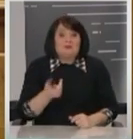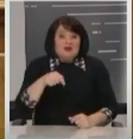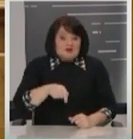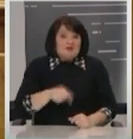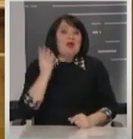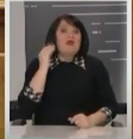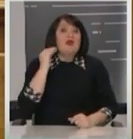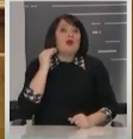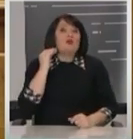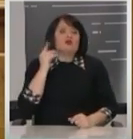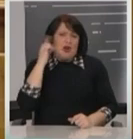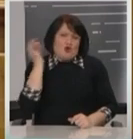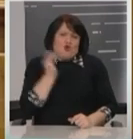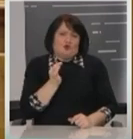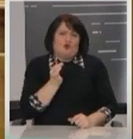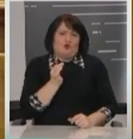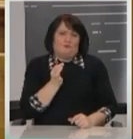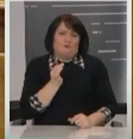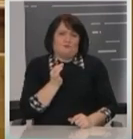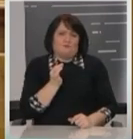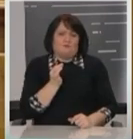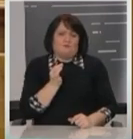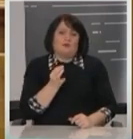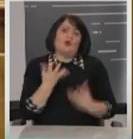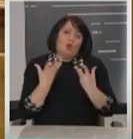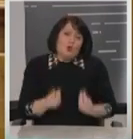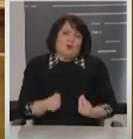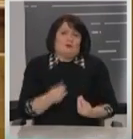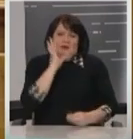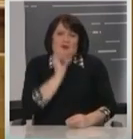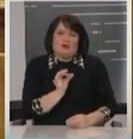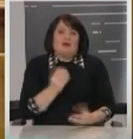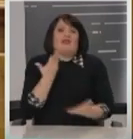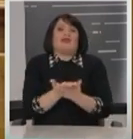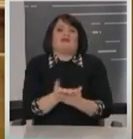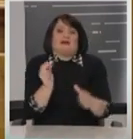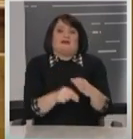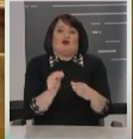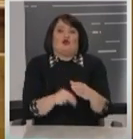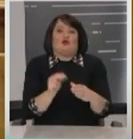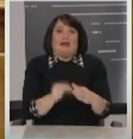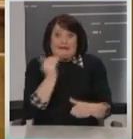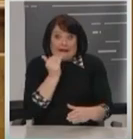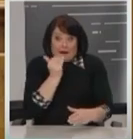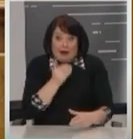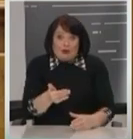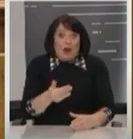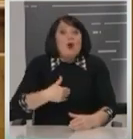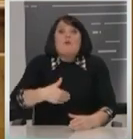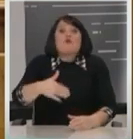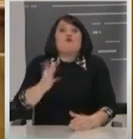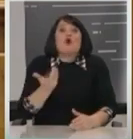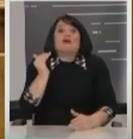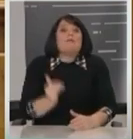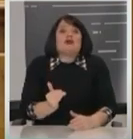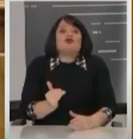άκουσα, και λογικό είναι, έρχεται προσαρμοστή στην πραγματικότητα. Δεν ζητάτε εκλογές άμεσα, δεν ζητάτε επιτακτικά. Άρα για πότε αυτή η